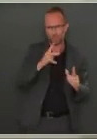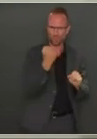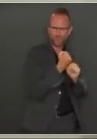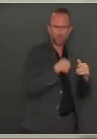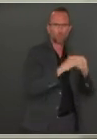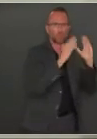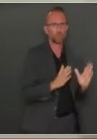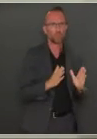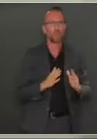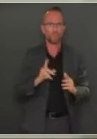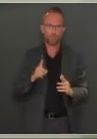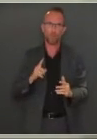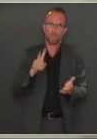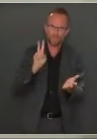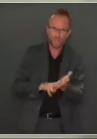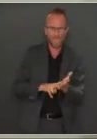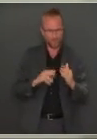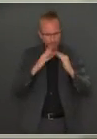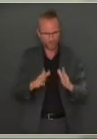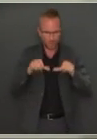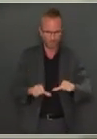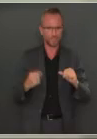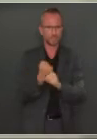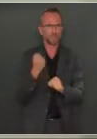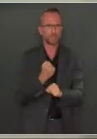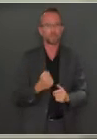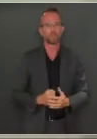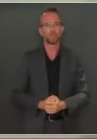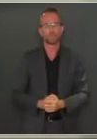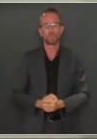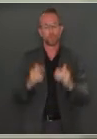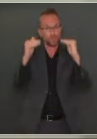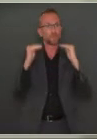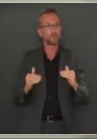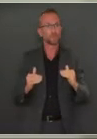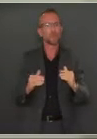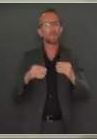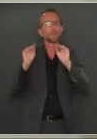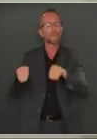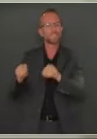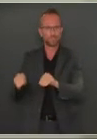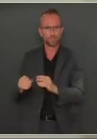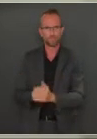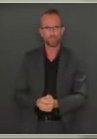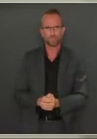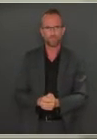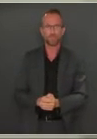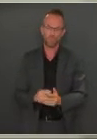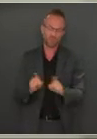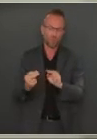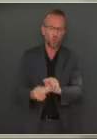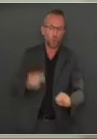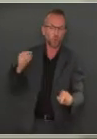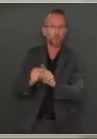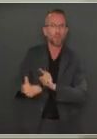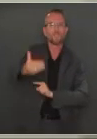en vigueur précédemment dans les magasins, à savoir faire ses courses seul ou accompagné d'un